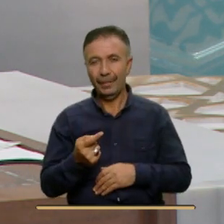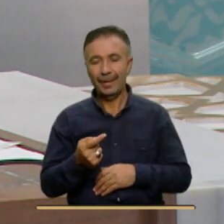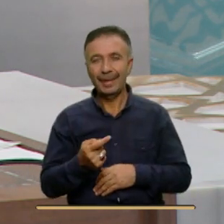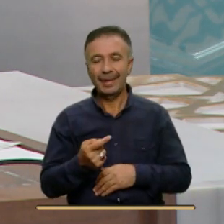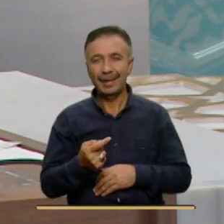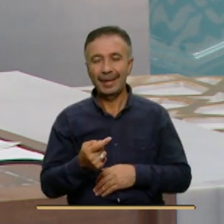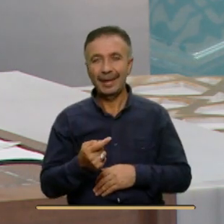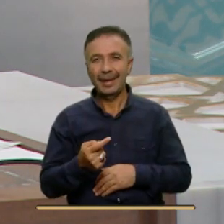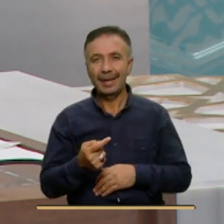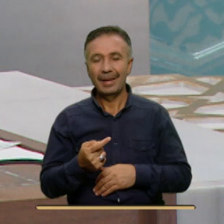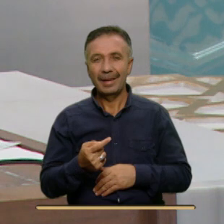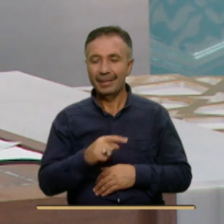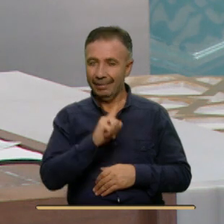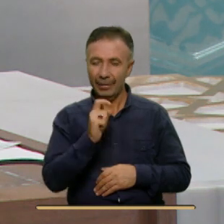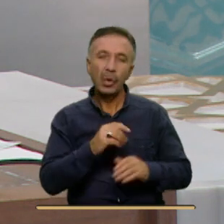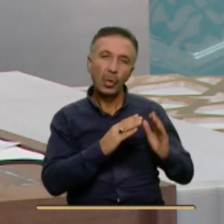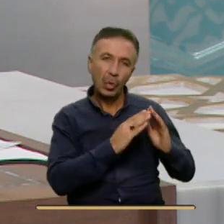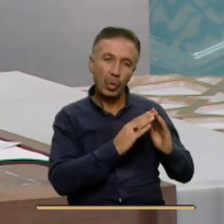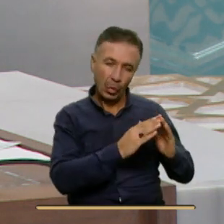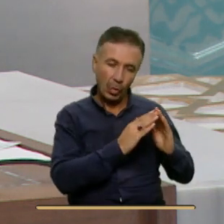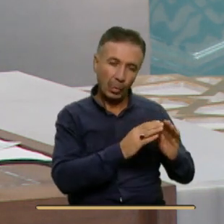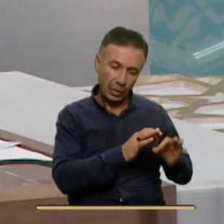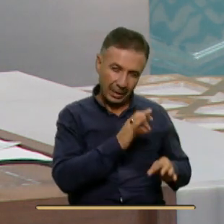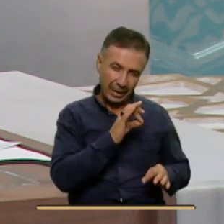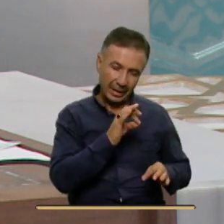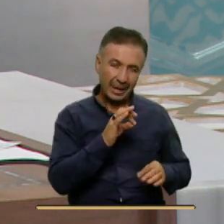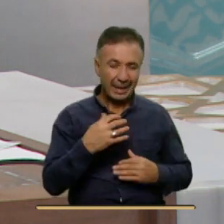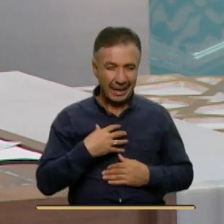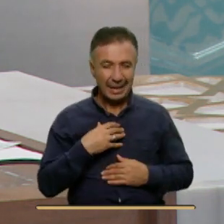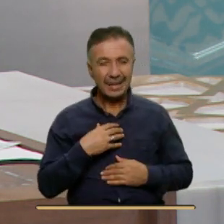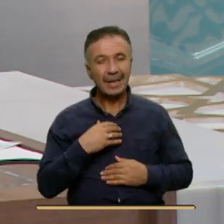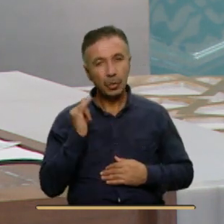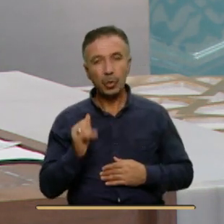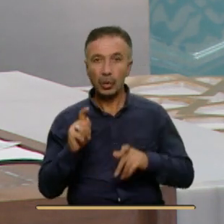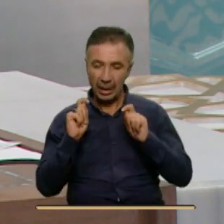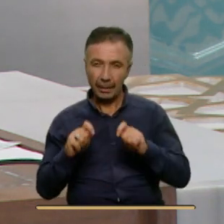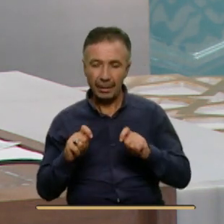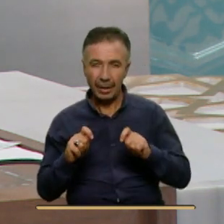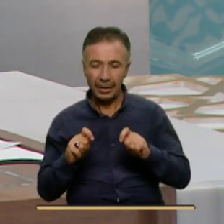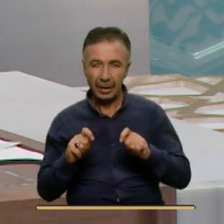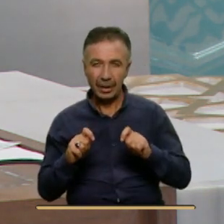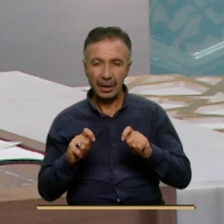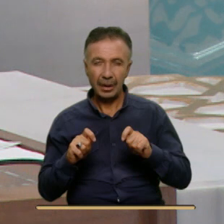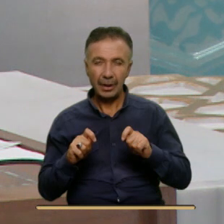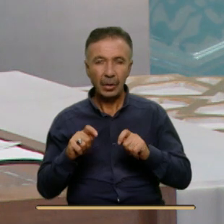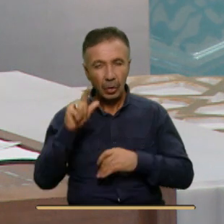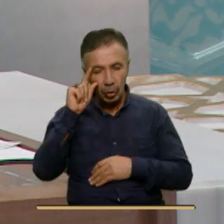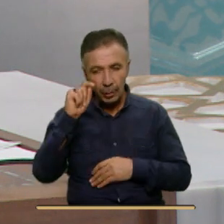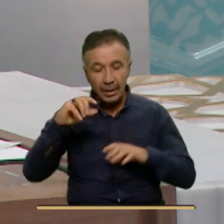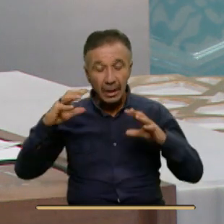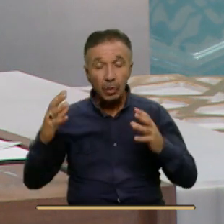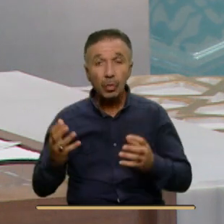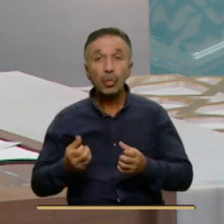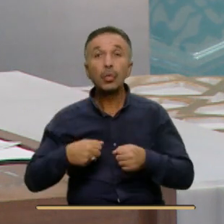Komşusunun kendisine kötülük yapabileceği kaygısından kurtulamayan kimse.